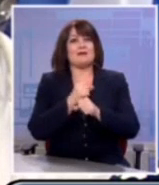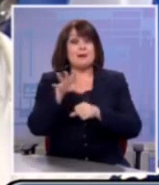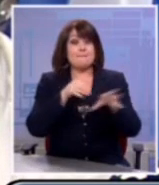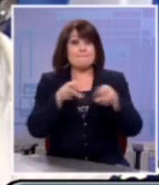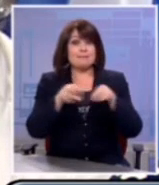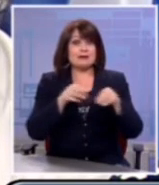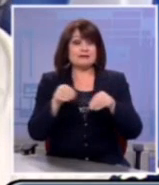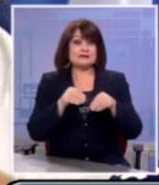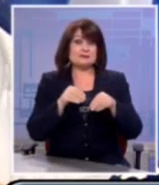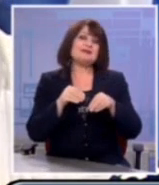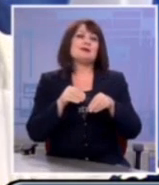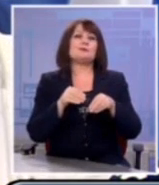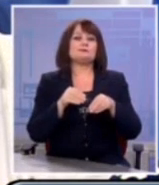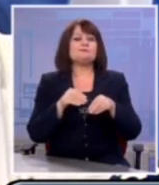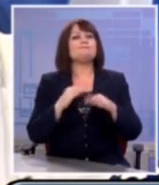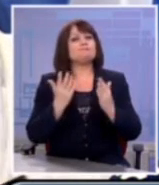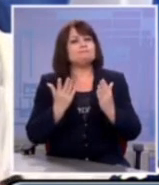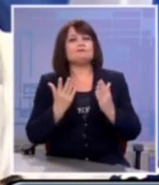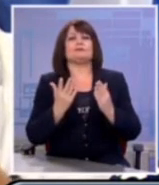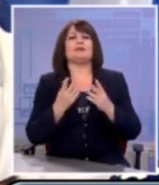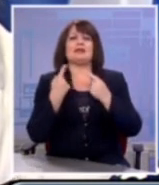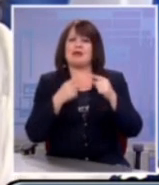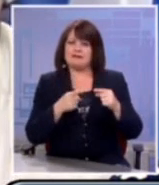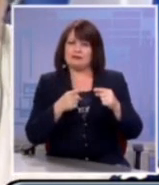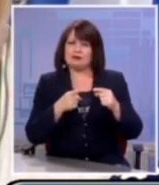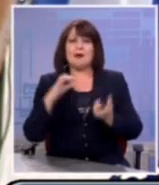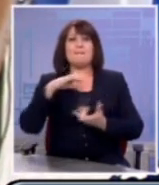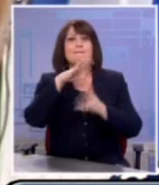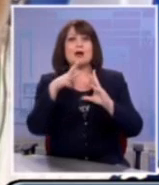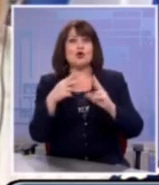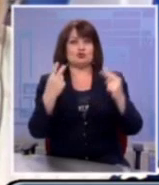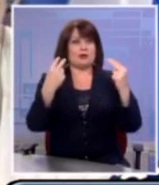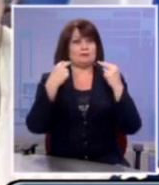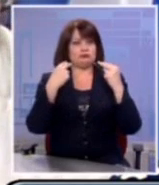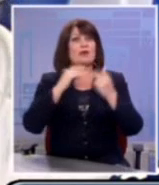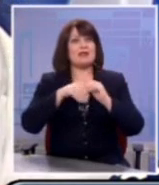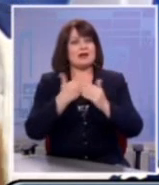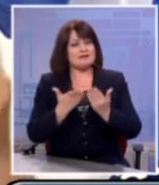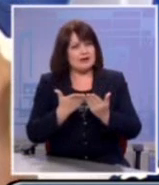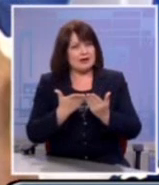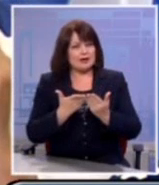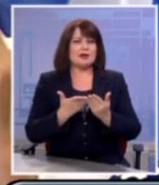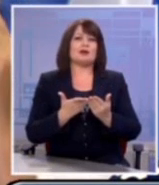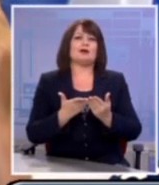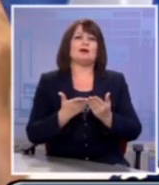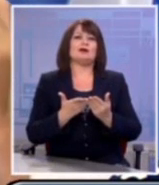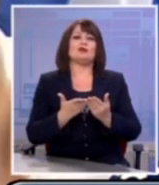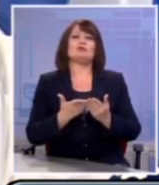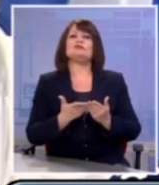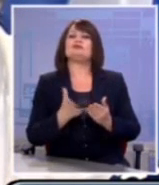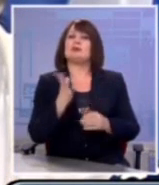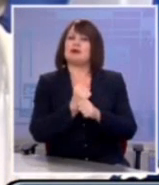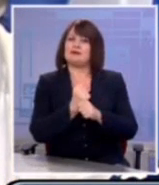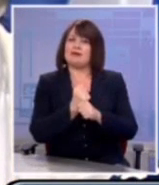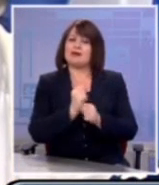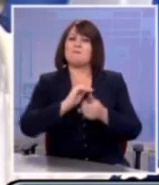συγκεντρώσει την προσοχή και το ενδιαφέρον της παγκόσμιας κοινής γνώμης, έχει καταφέρει να συγκεντρώσει